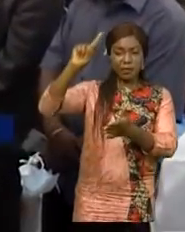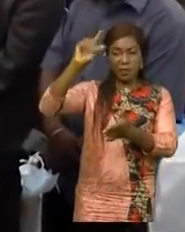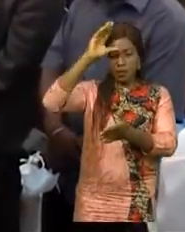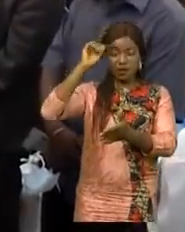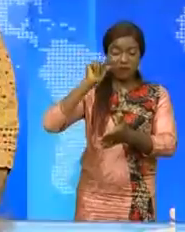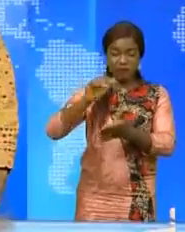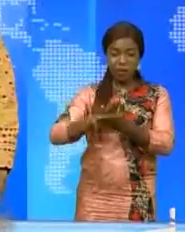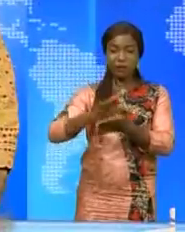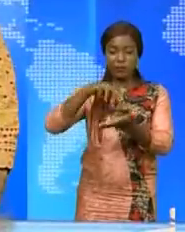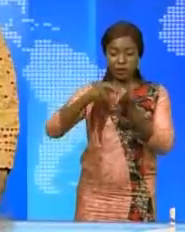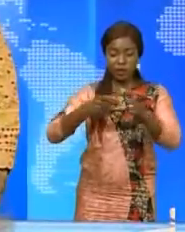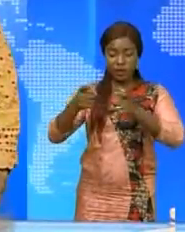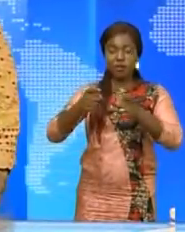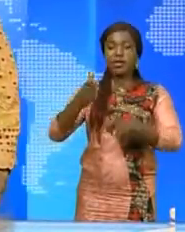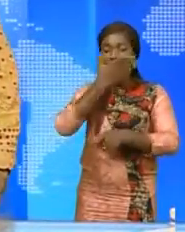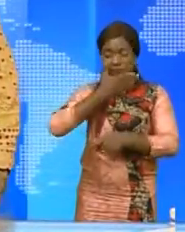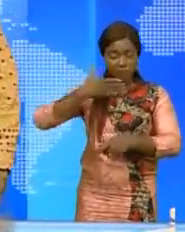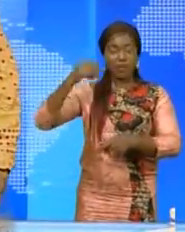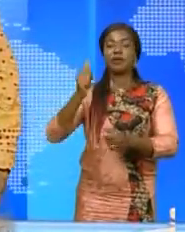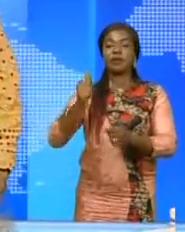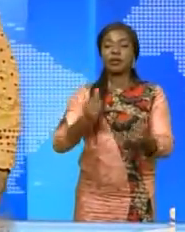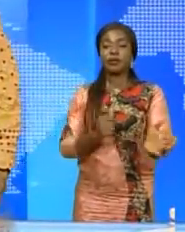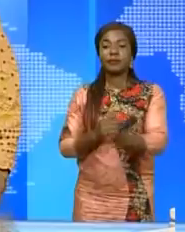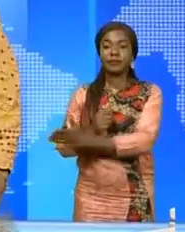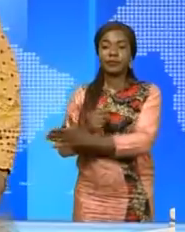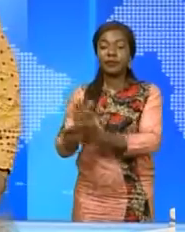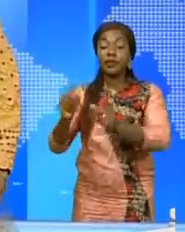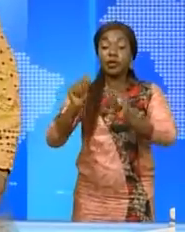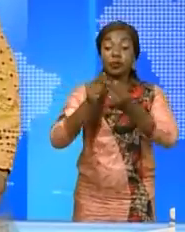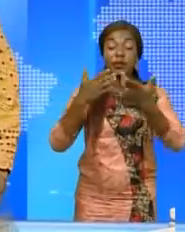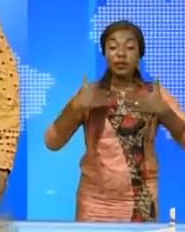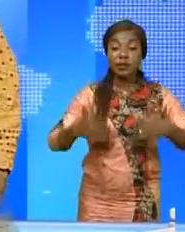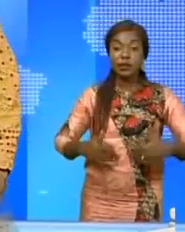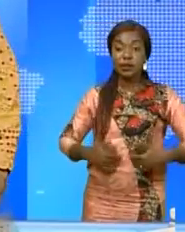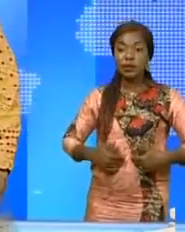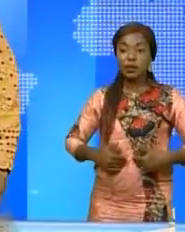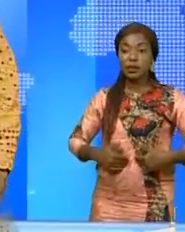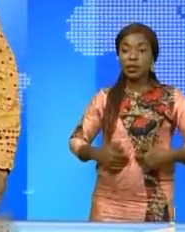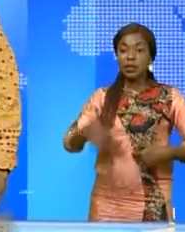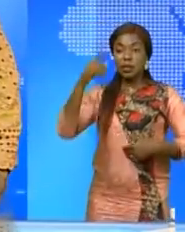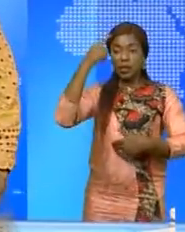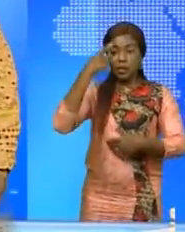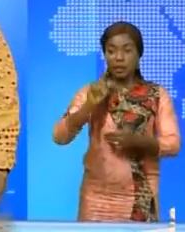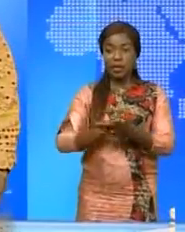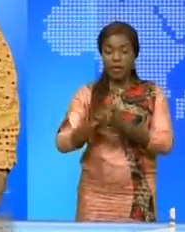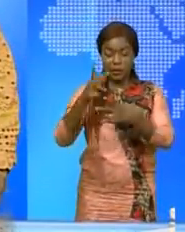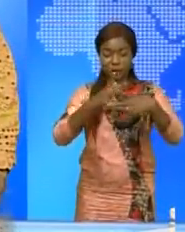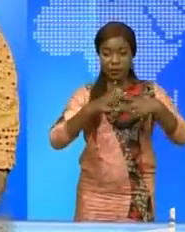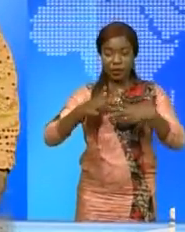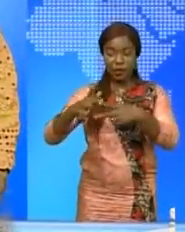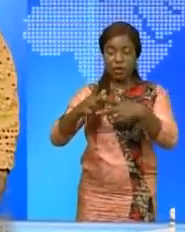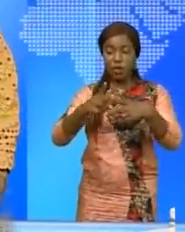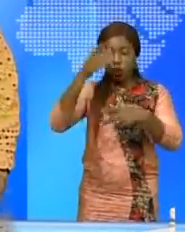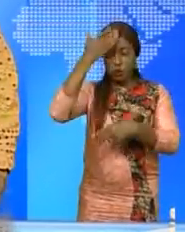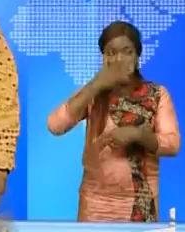garantis dans la rubrique et santé la directrice exécutive des vnf pillet a visité l'hôpital général